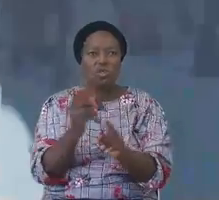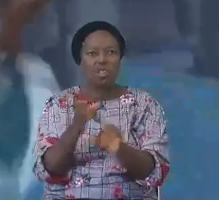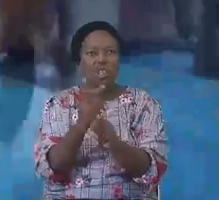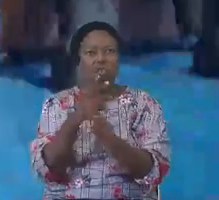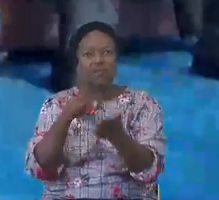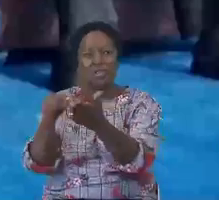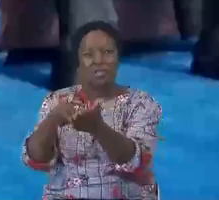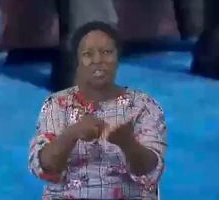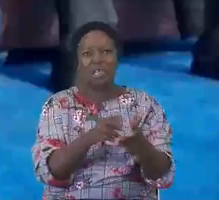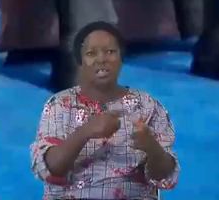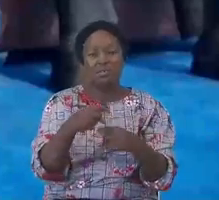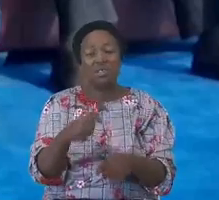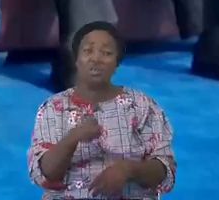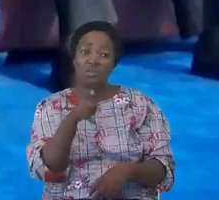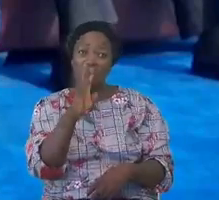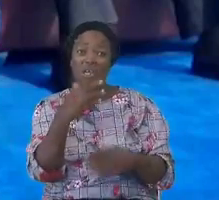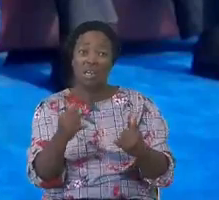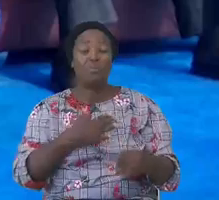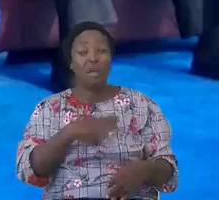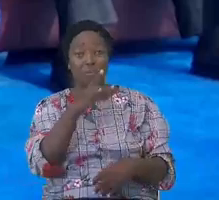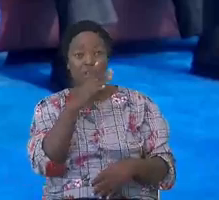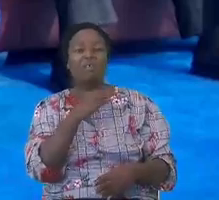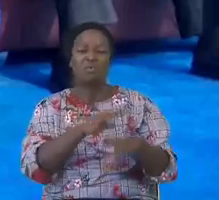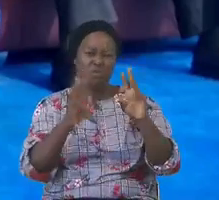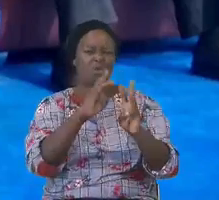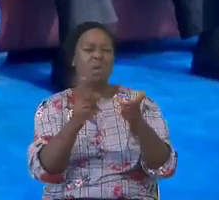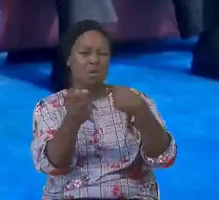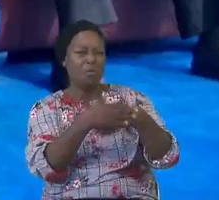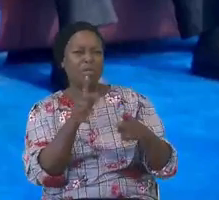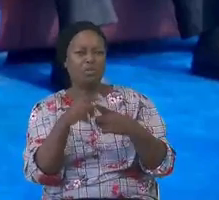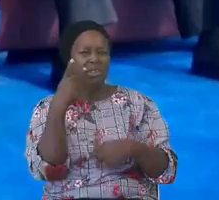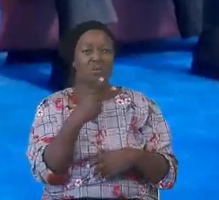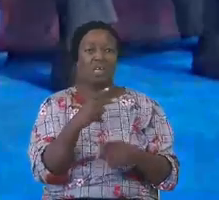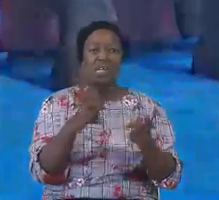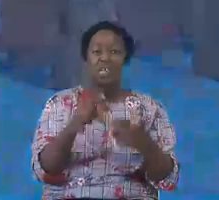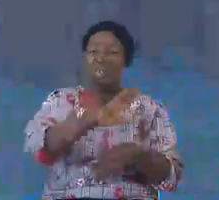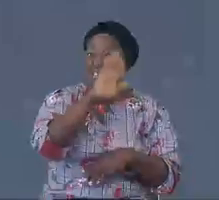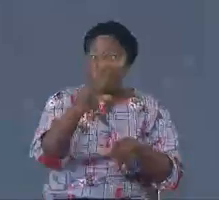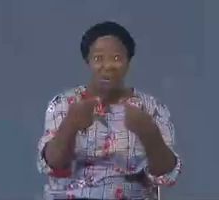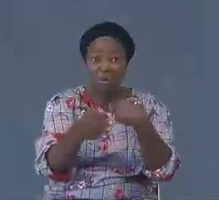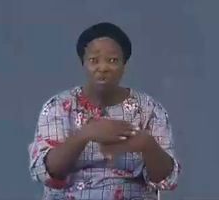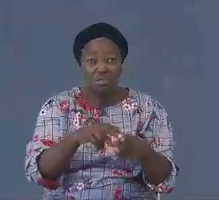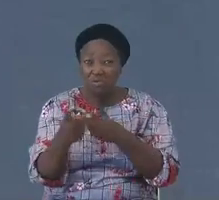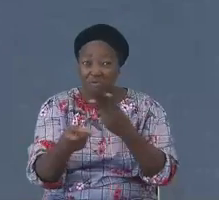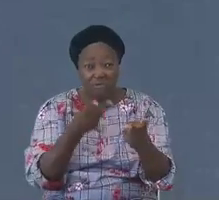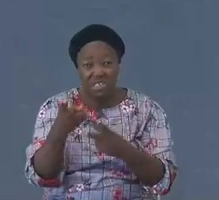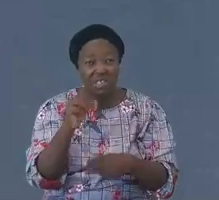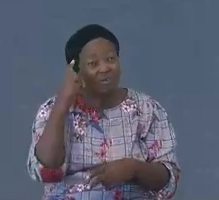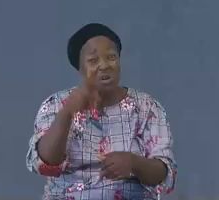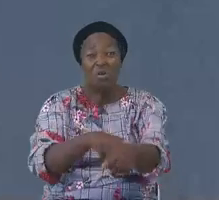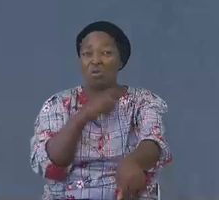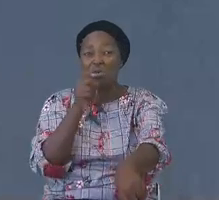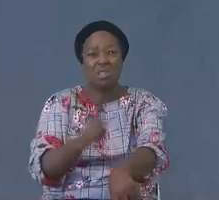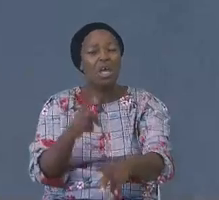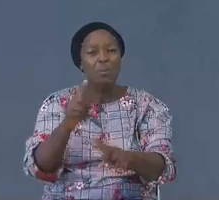des responsabilités, prends soin de celui-là, et ils disent, tu es ma mère maintenant, je vais te